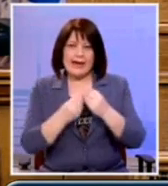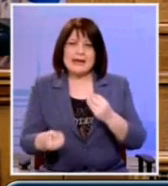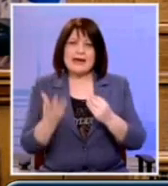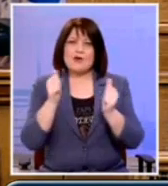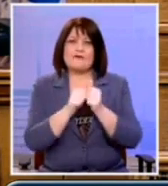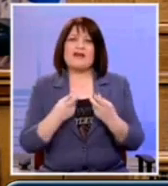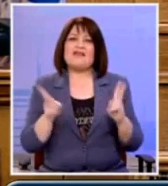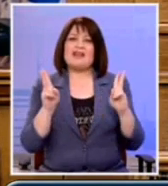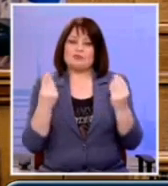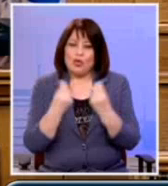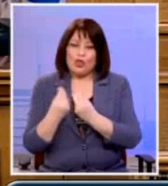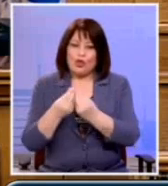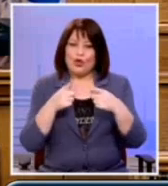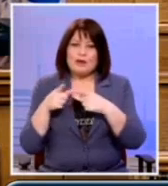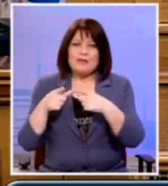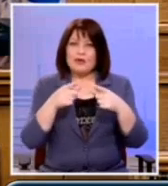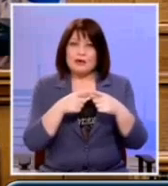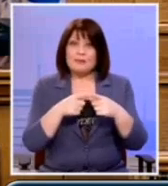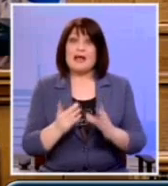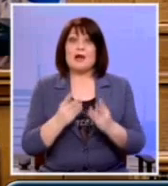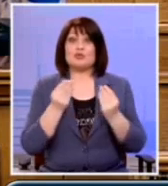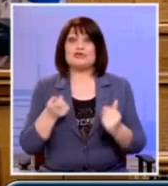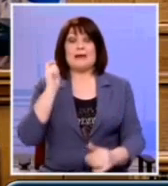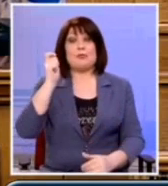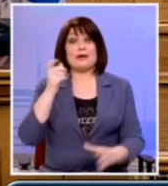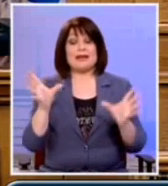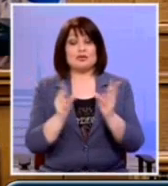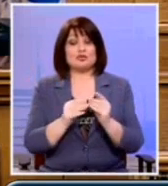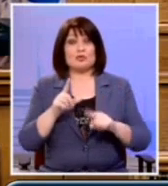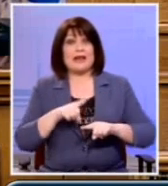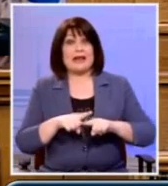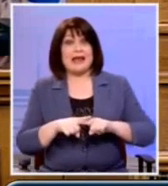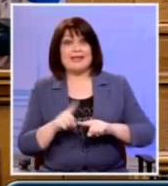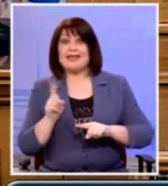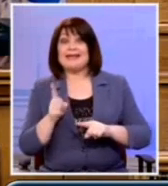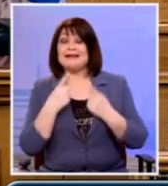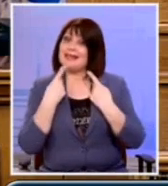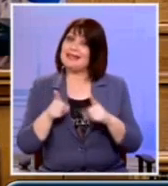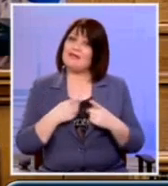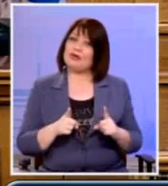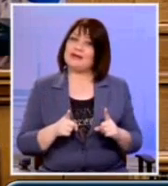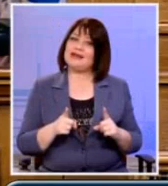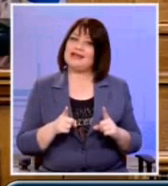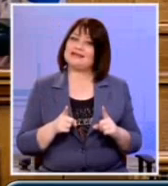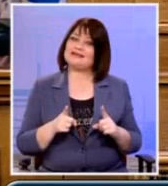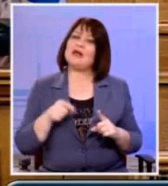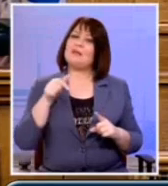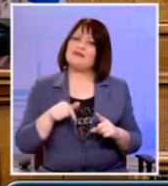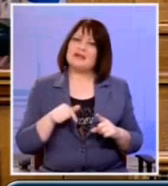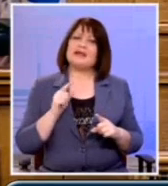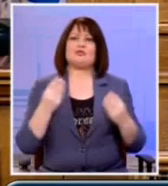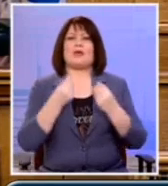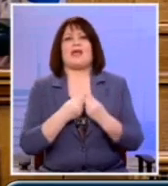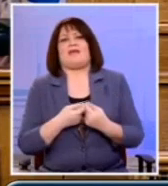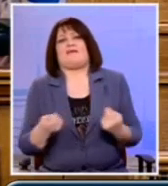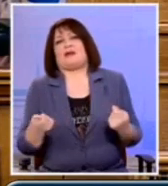νεοφιλελευθερισμού. Αλλά η ουσία των πολιτικών που εφαρμόστηκαν στην Ελλάδα δεν είναι ουσιοδός διαφορετικές από αυτές που